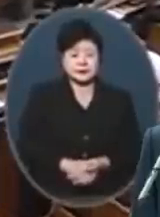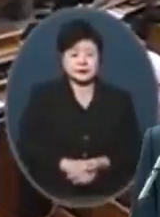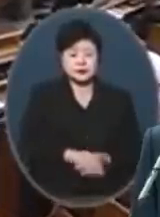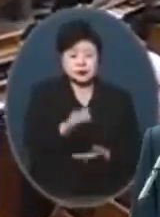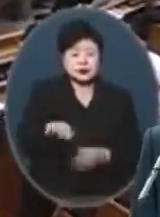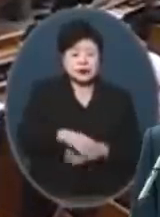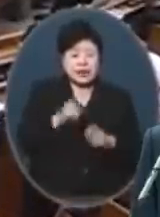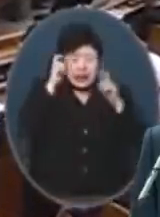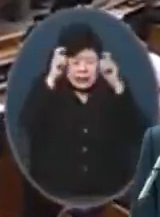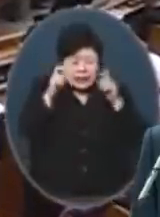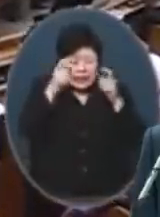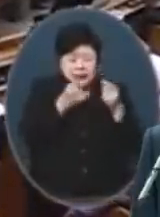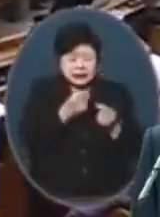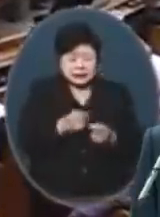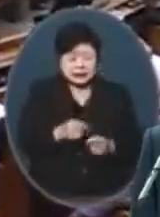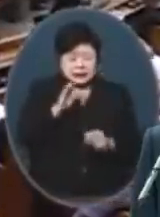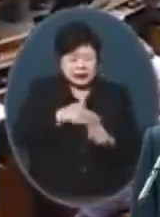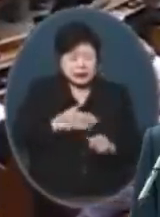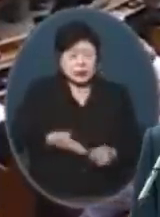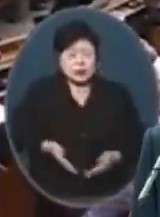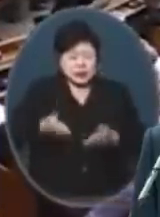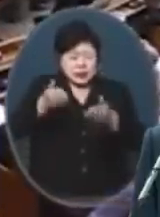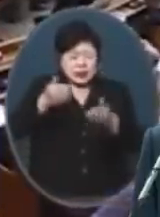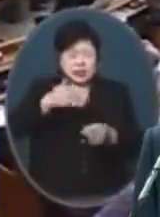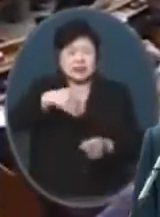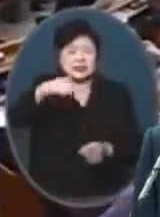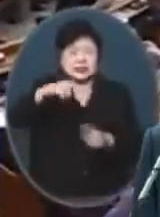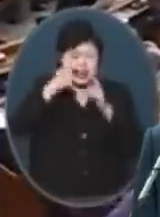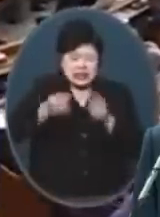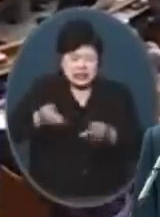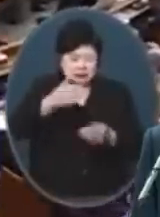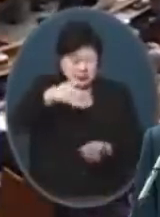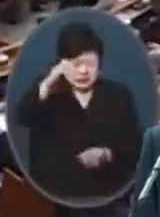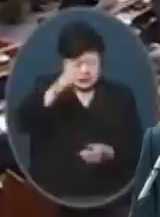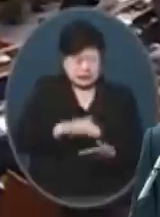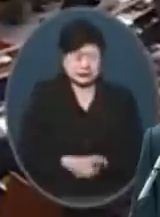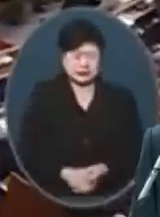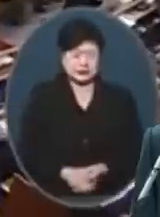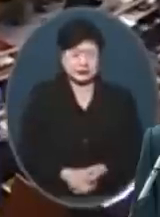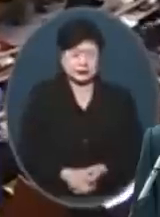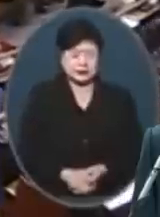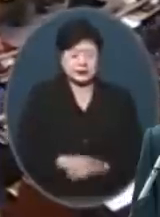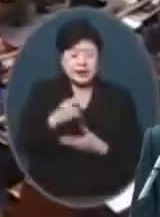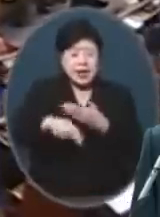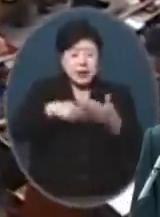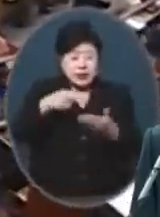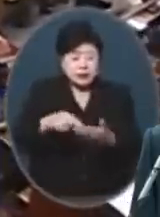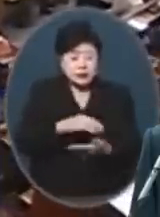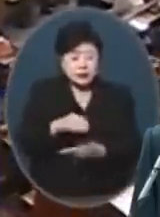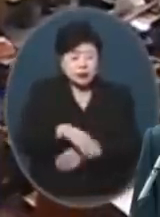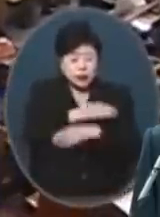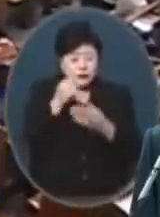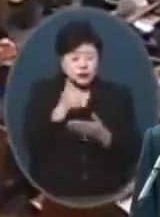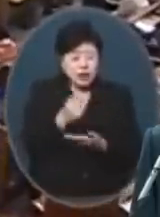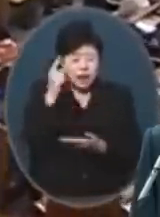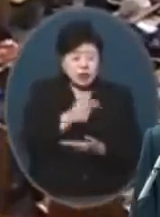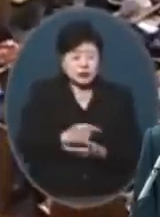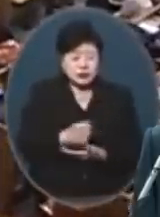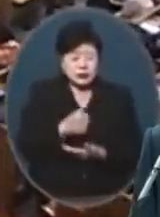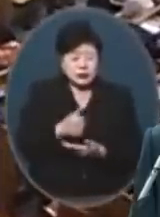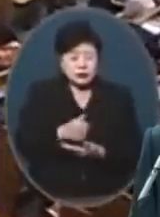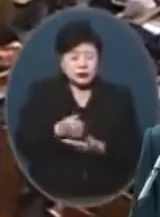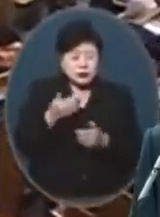우리는 다 양 같아서 그를 행하여 각기 제 길로 갔거늘 야훼께서는 우리 모두의 죄악을